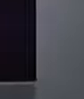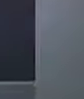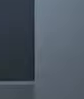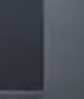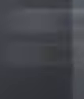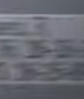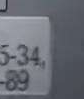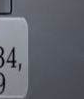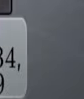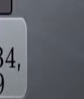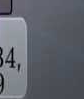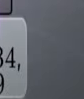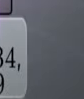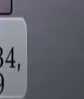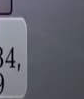алсын жан сана.